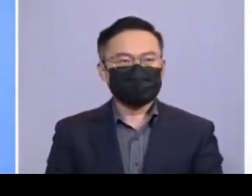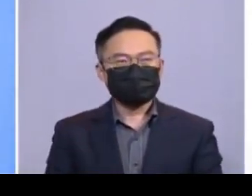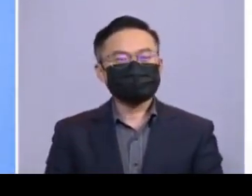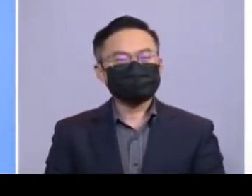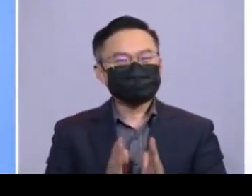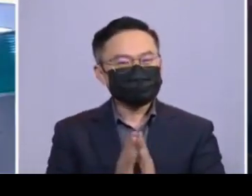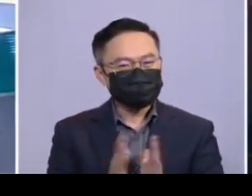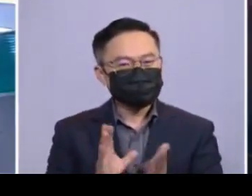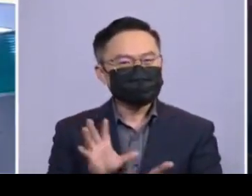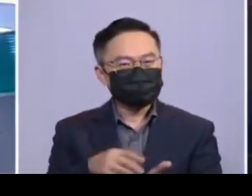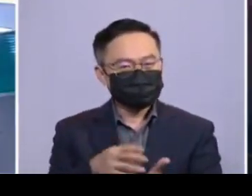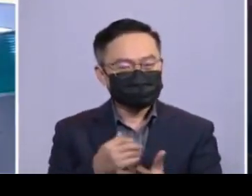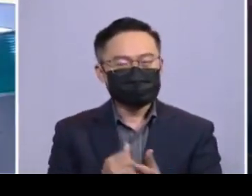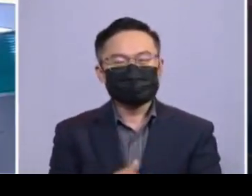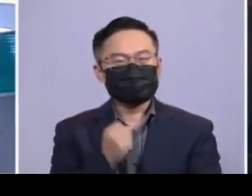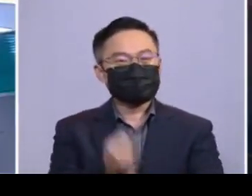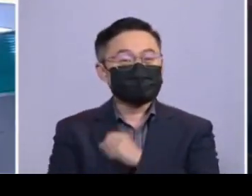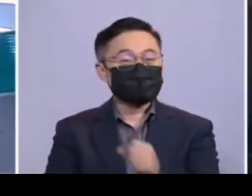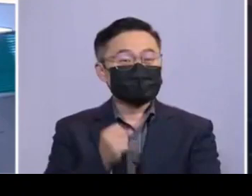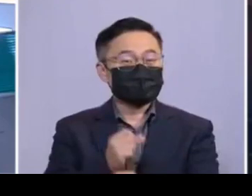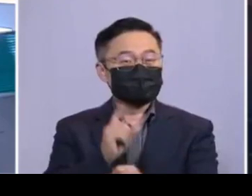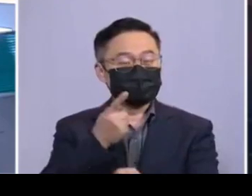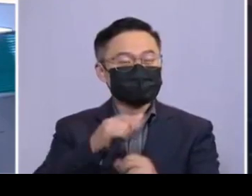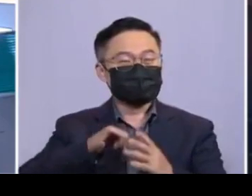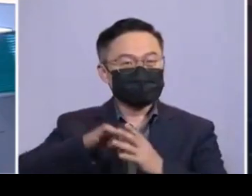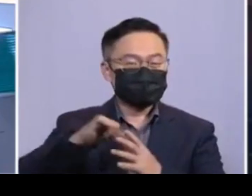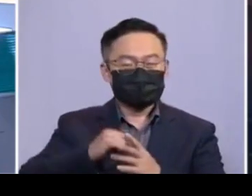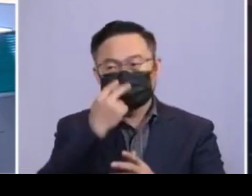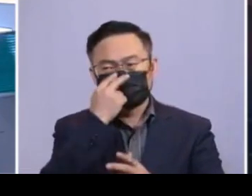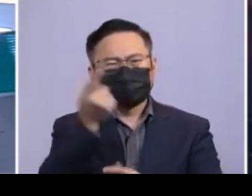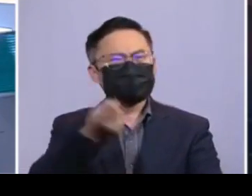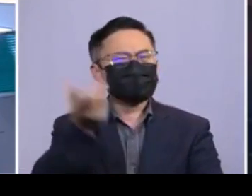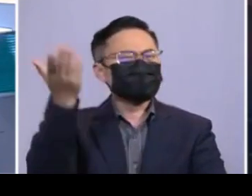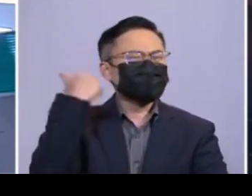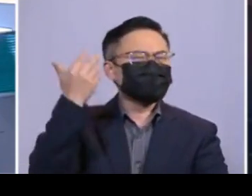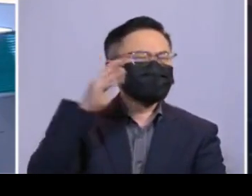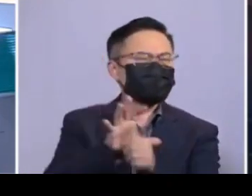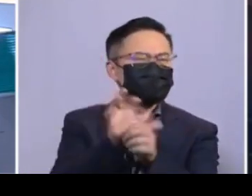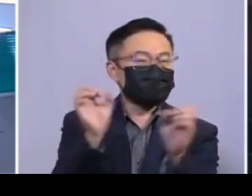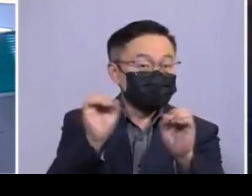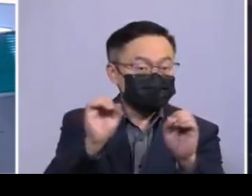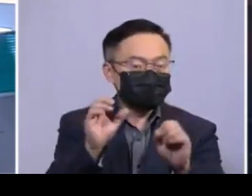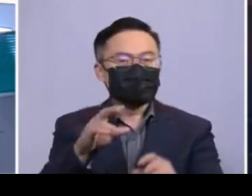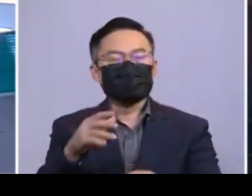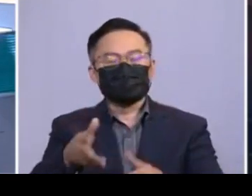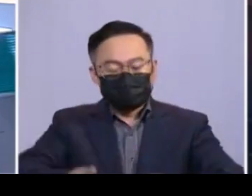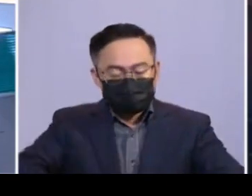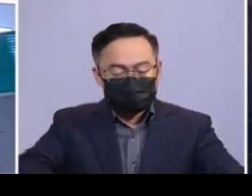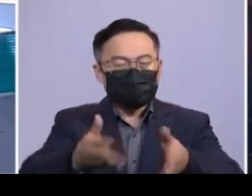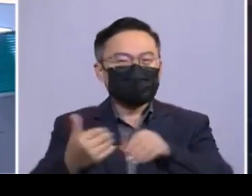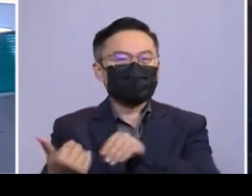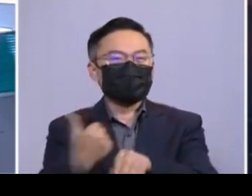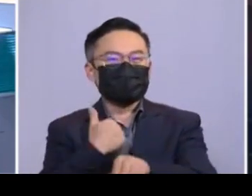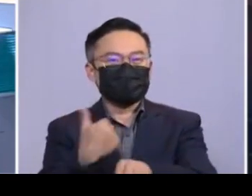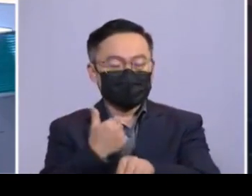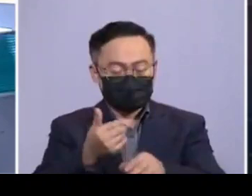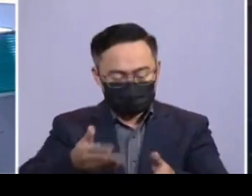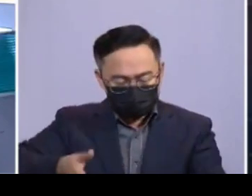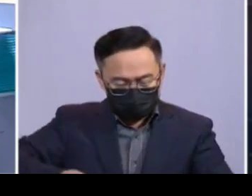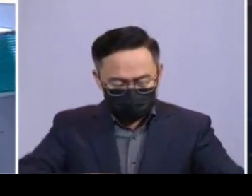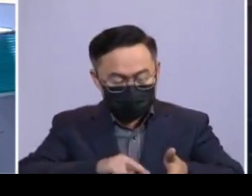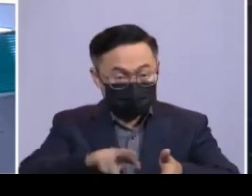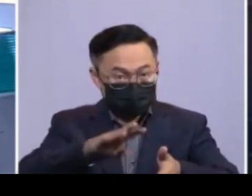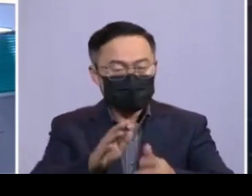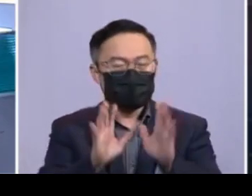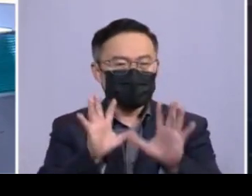มนตรีด้วยนะคะป๋าเวณีปี๋ใหม่เมืองปกติแล้วเราจะเห็นภาพพิมพ์ตาให้เกิดว่าช่วงก่อนโคบิเนี่ยตามข่วงประตูท่าแพหรือว่าตามคือเมืองนี้